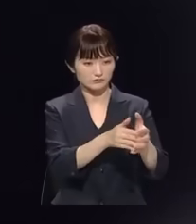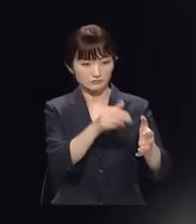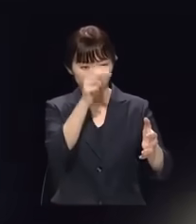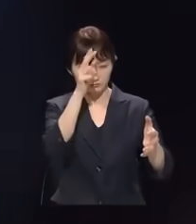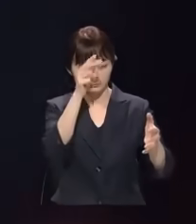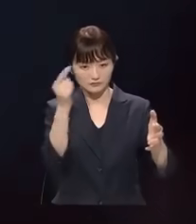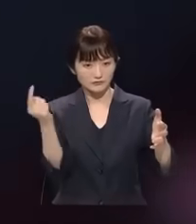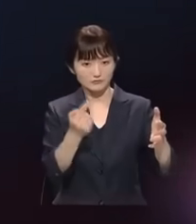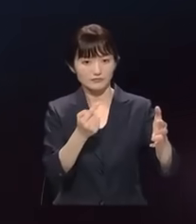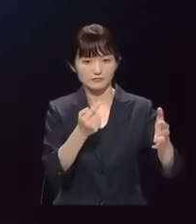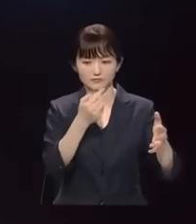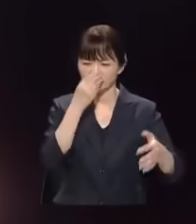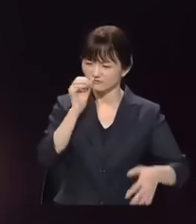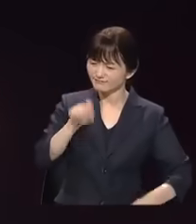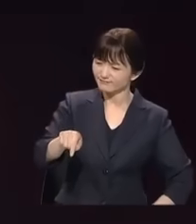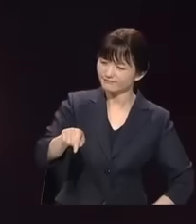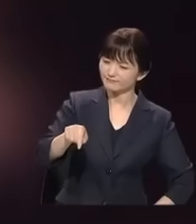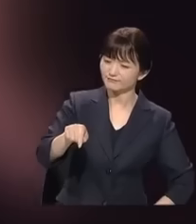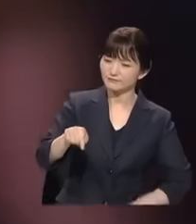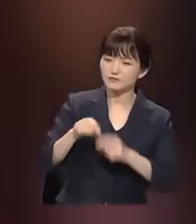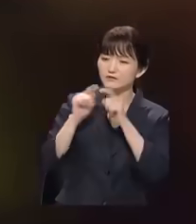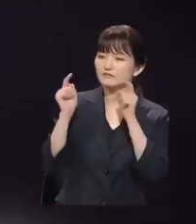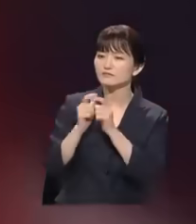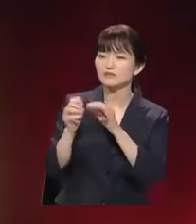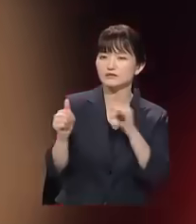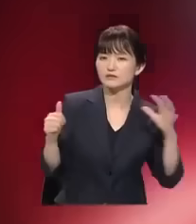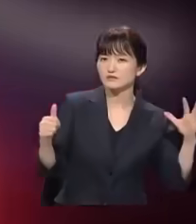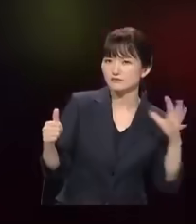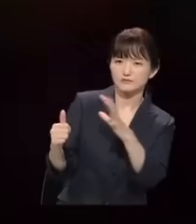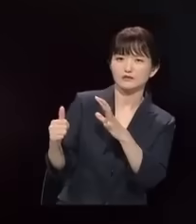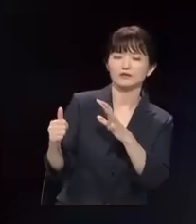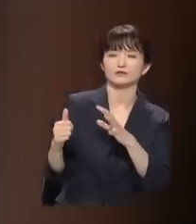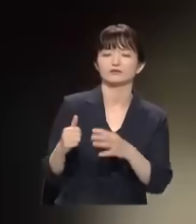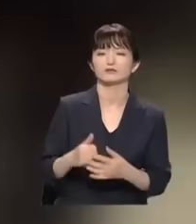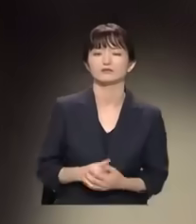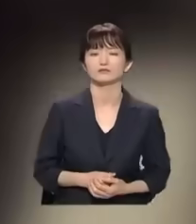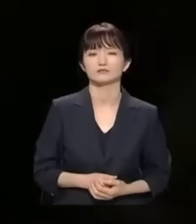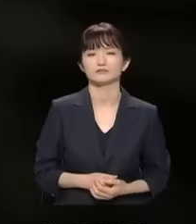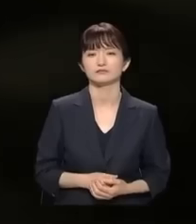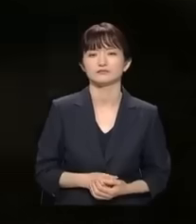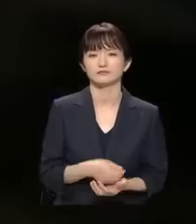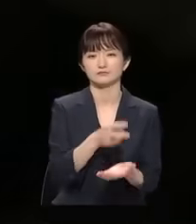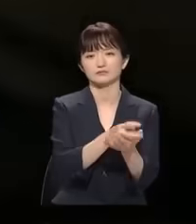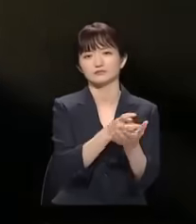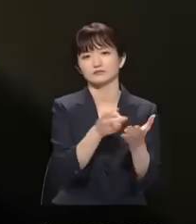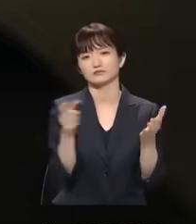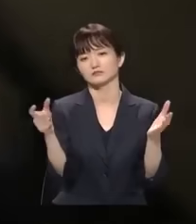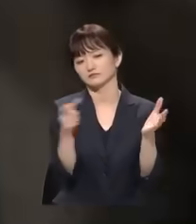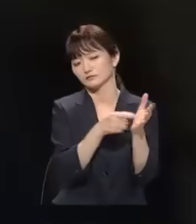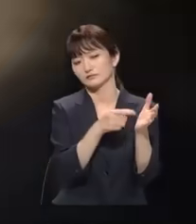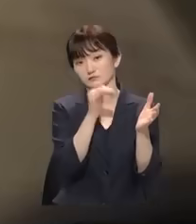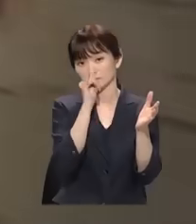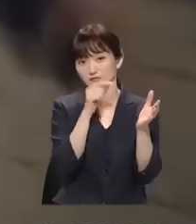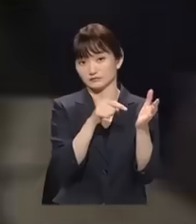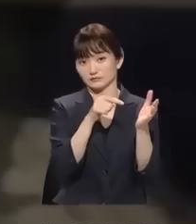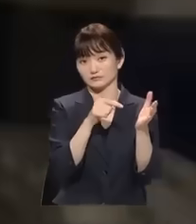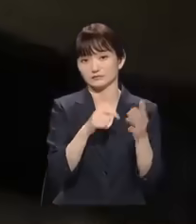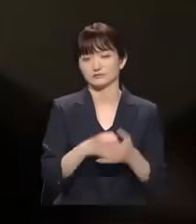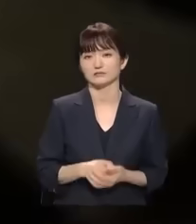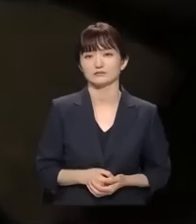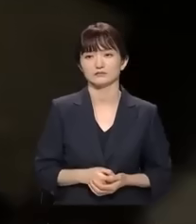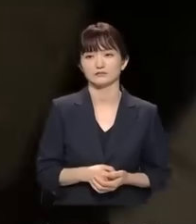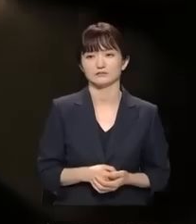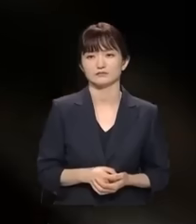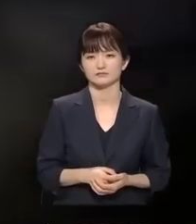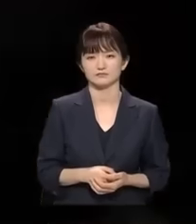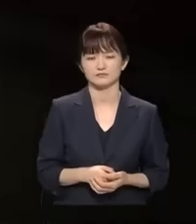마나하다고 생각하니까 저렇게 민간인에게 달려드는 거 아니겠습니까 정말 법 조항도 있고 그리고 정말 온갖 악행을